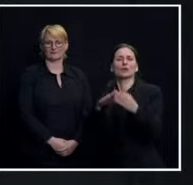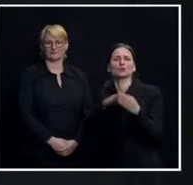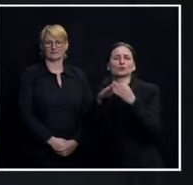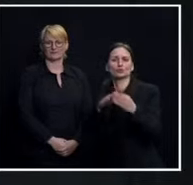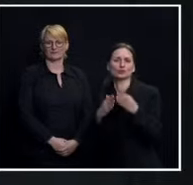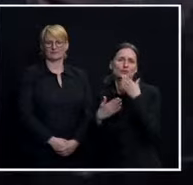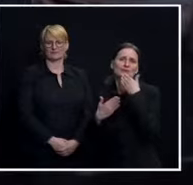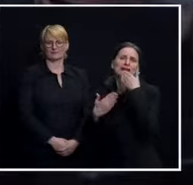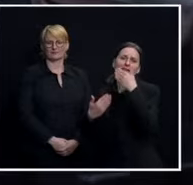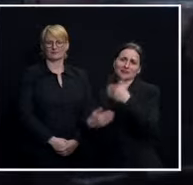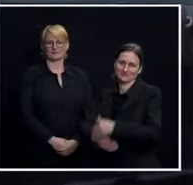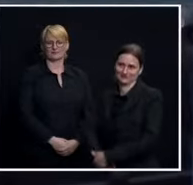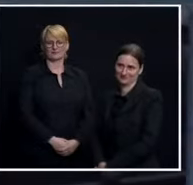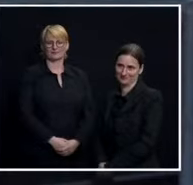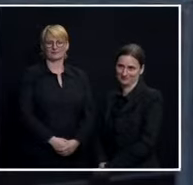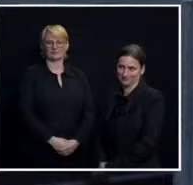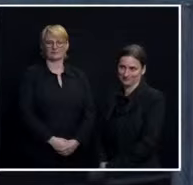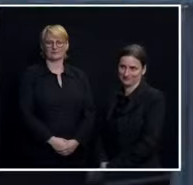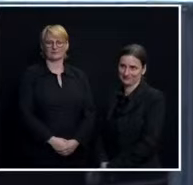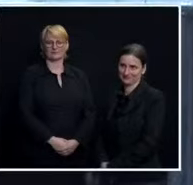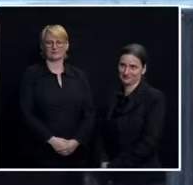Dank.